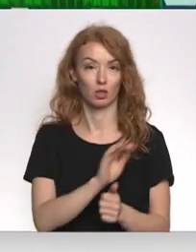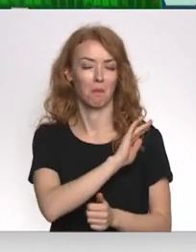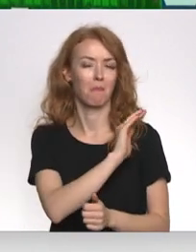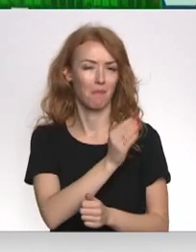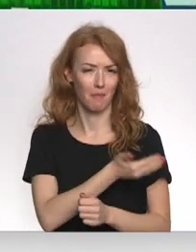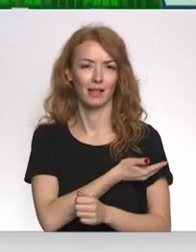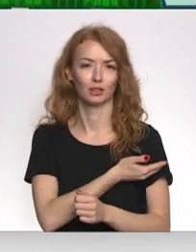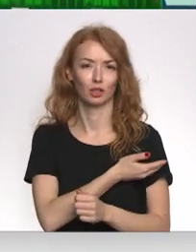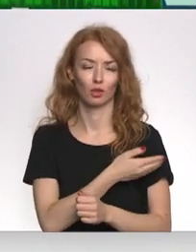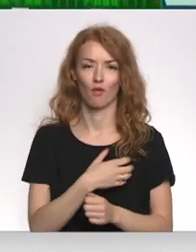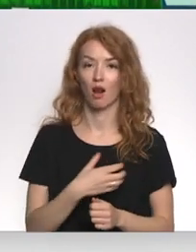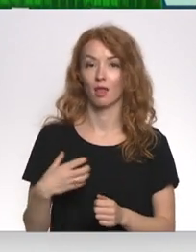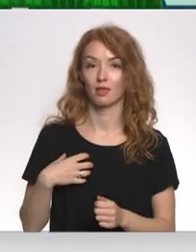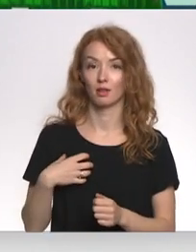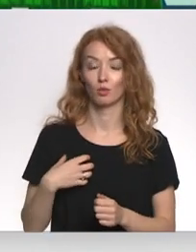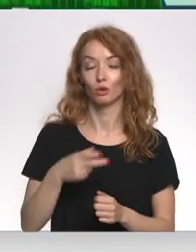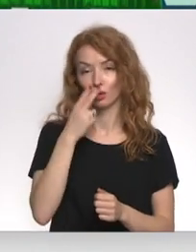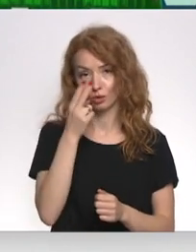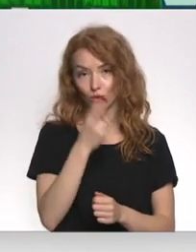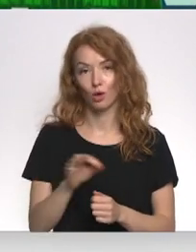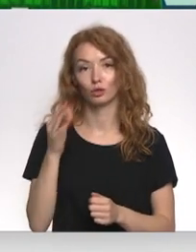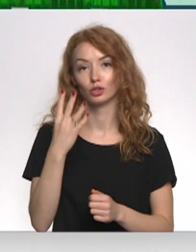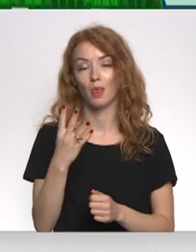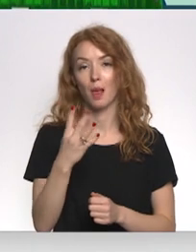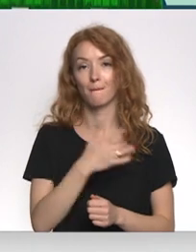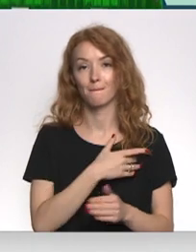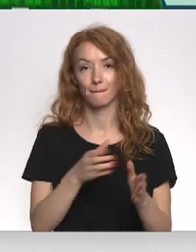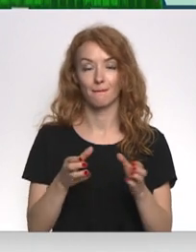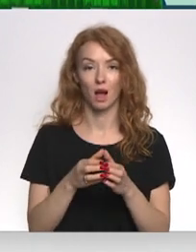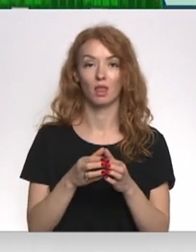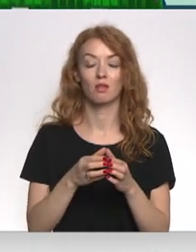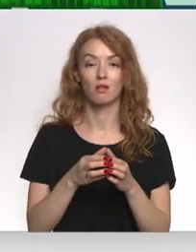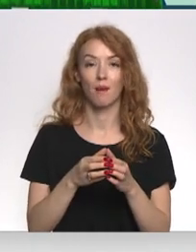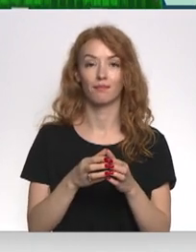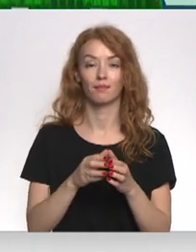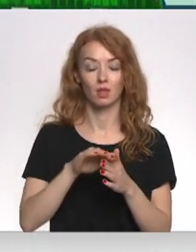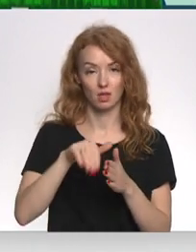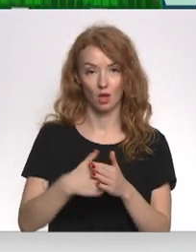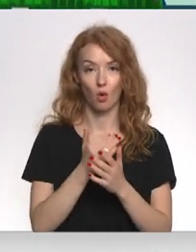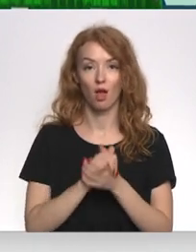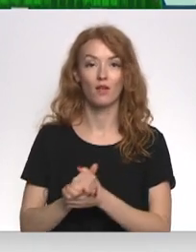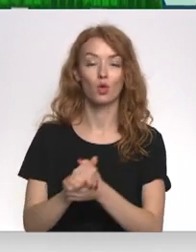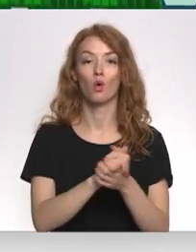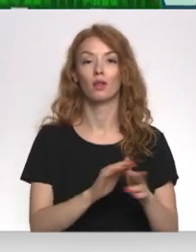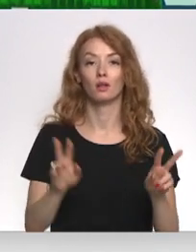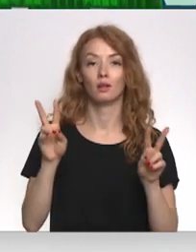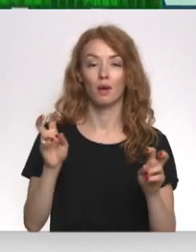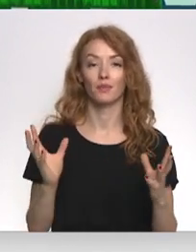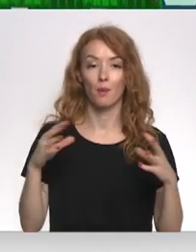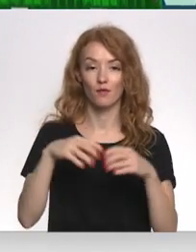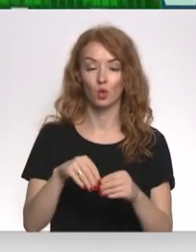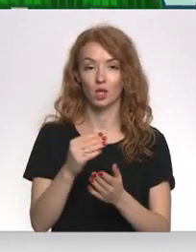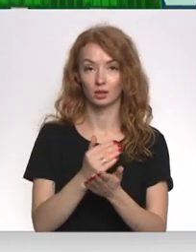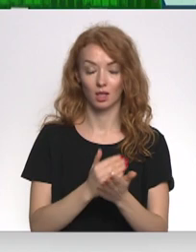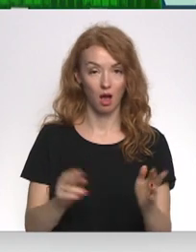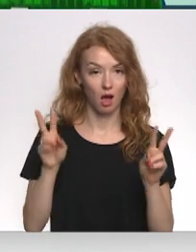spēcīgu valdību no četrām partijām, no Jaunās vienotības, apvienoto